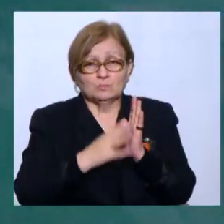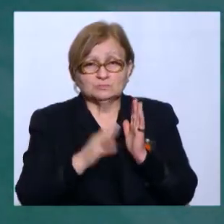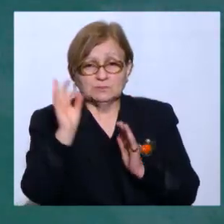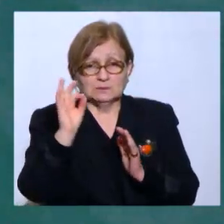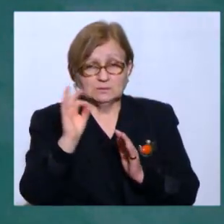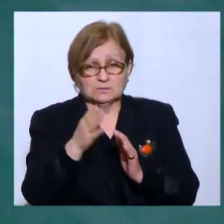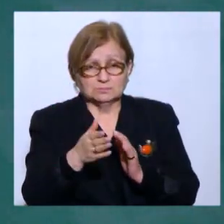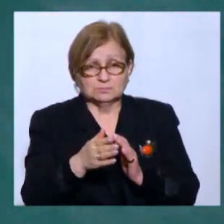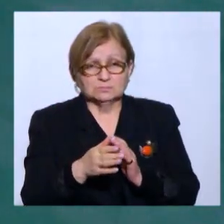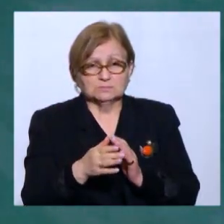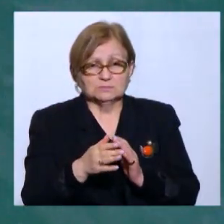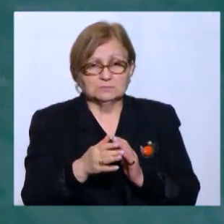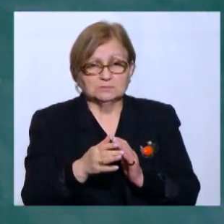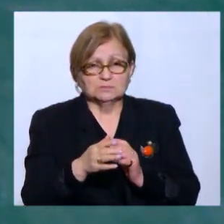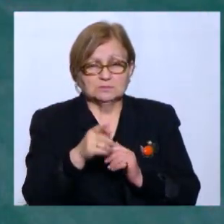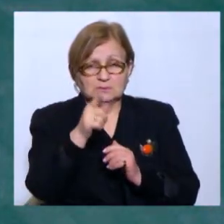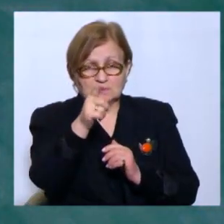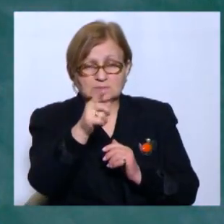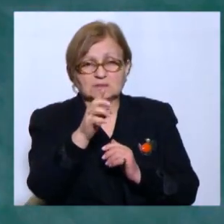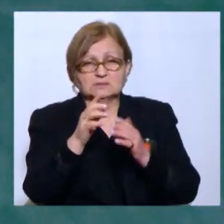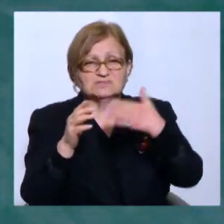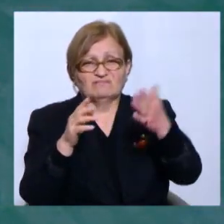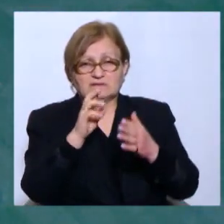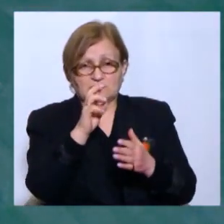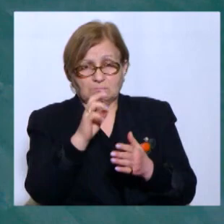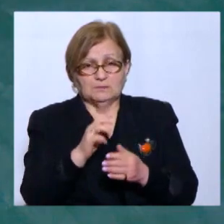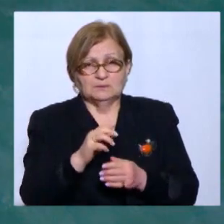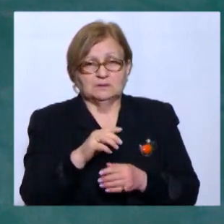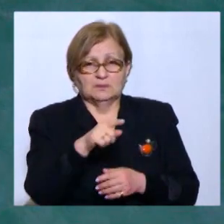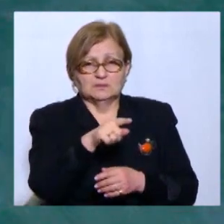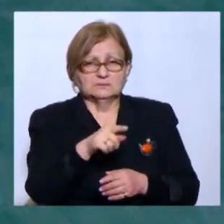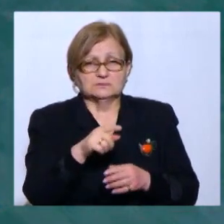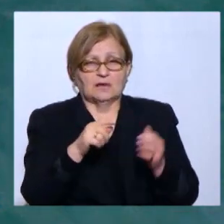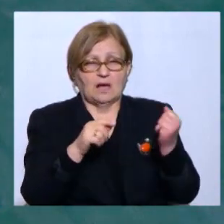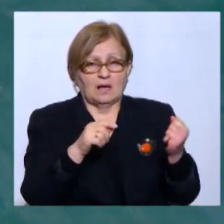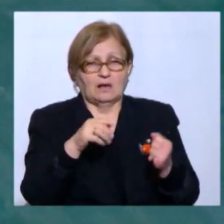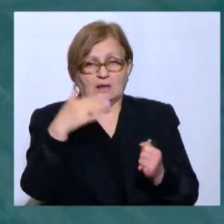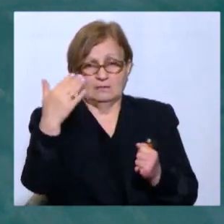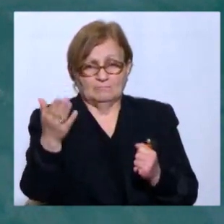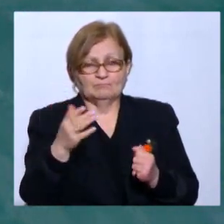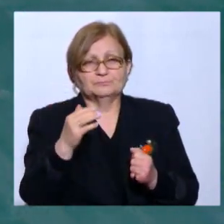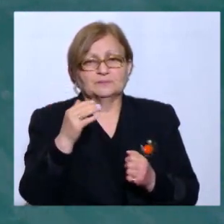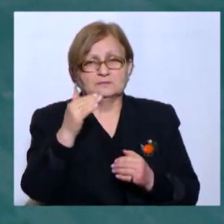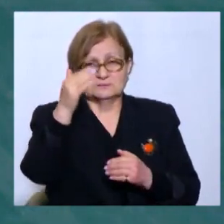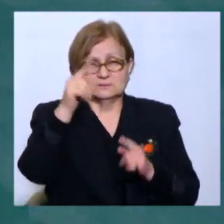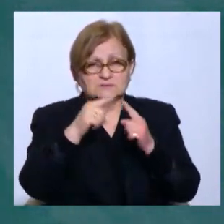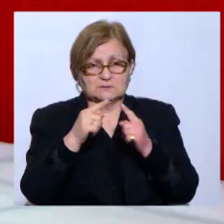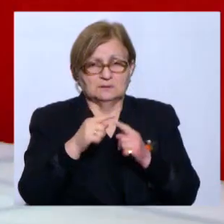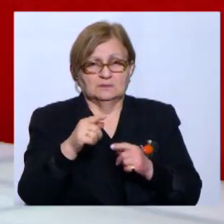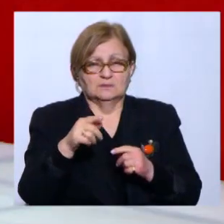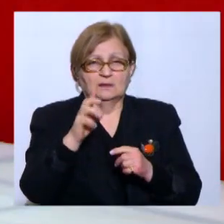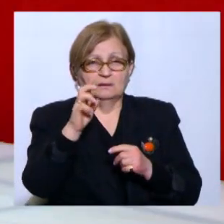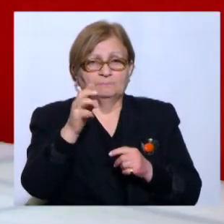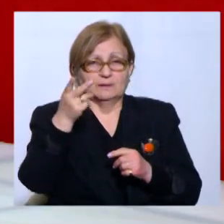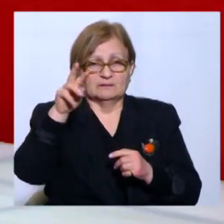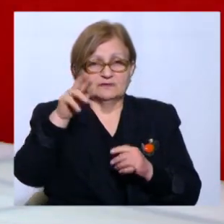გრადუსი, შესაბამისად გამოდის, ეს არის გვერდი b, ეს არის გვერდი a და ეს არის გვერდი c. რა გამოდის? b